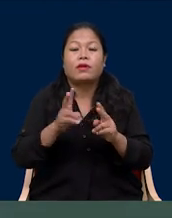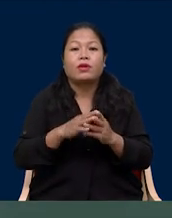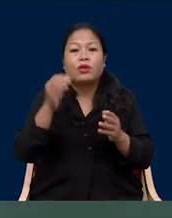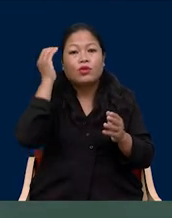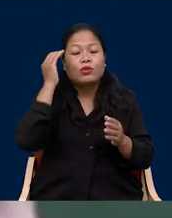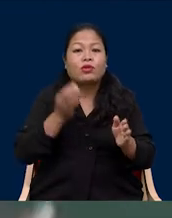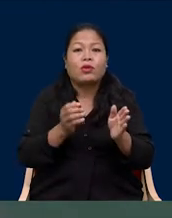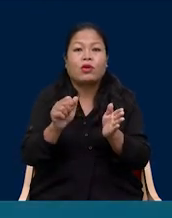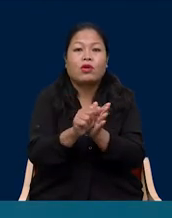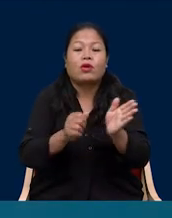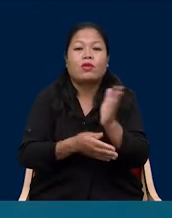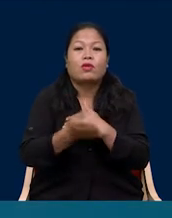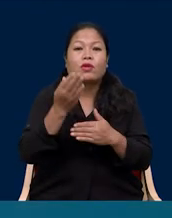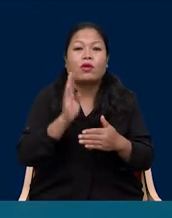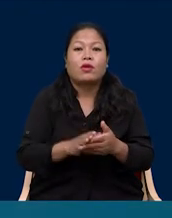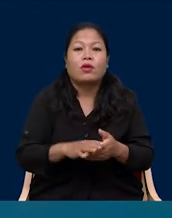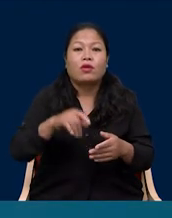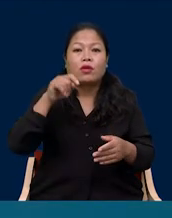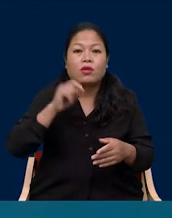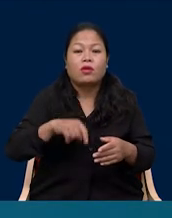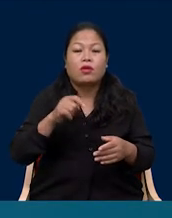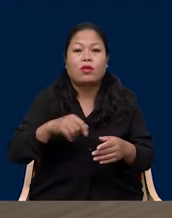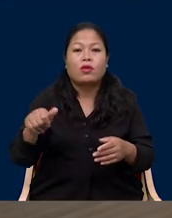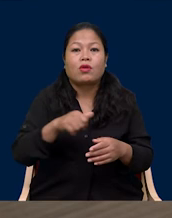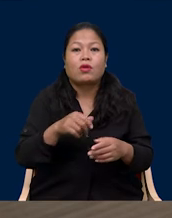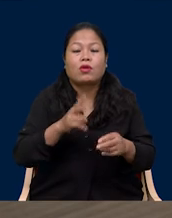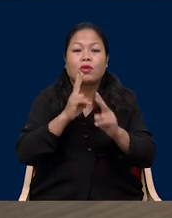गर्ने नगर्ने चाहिँ एकदम कन्सियस भएर अगाडि बढ्नुपर्छ जस्तो लाग्छ।